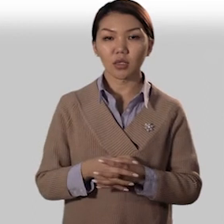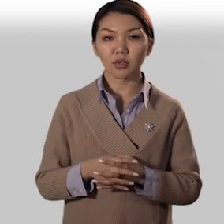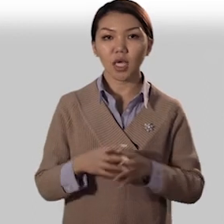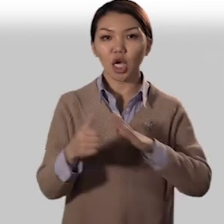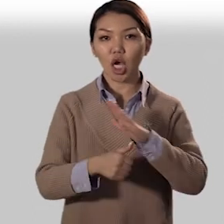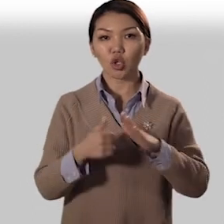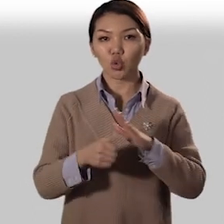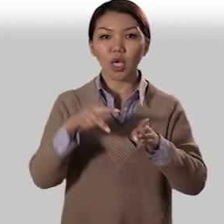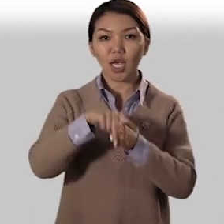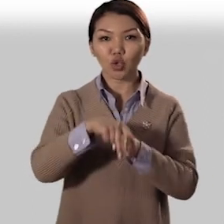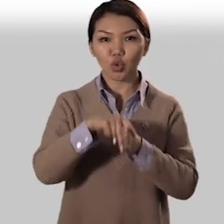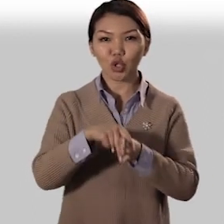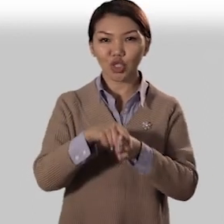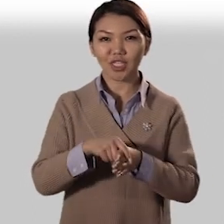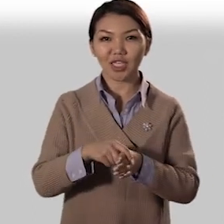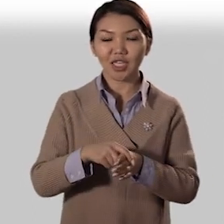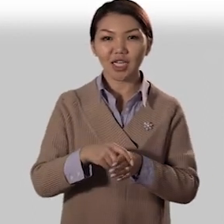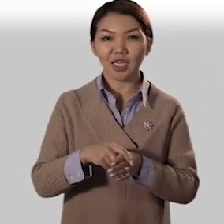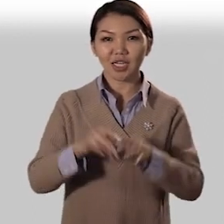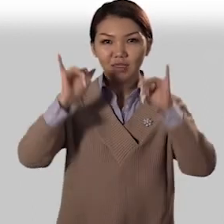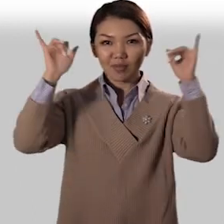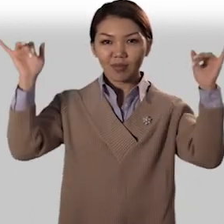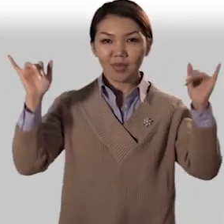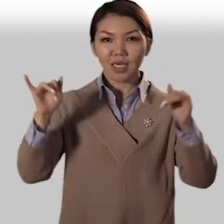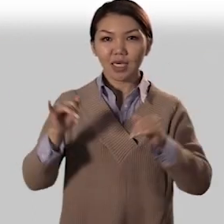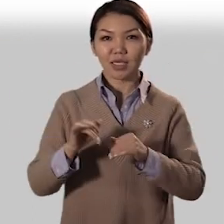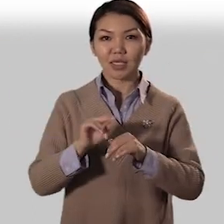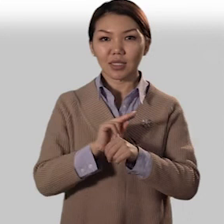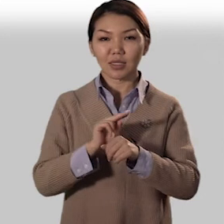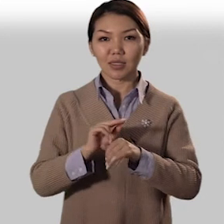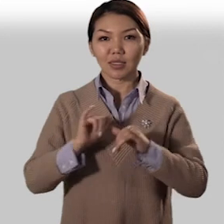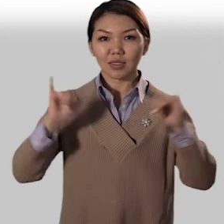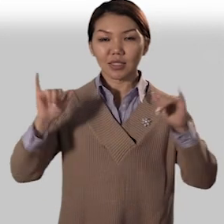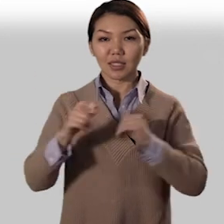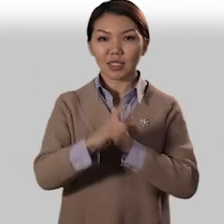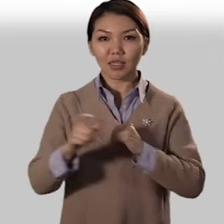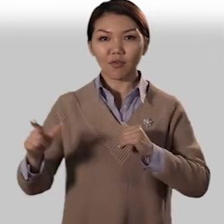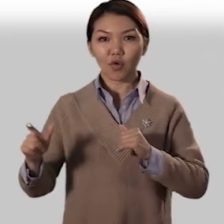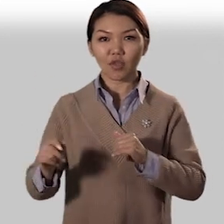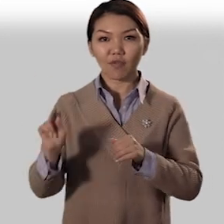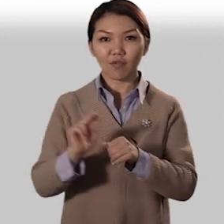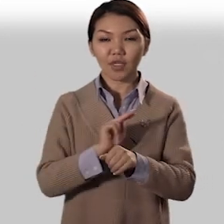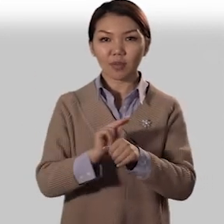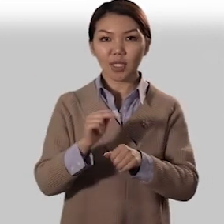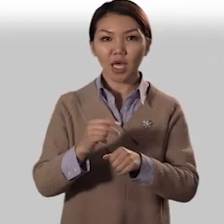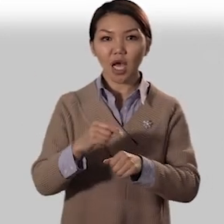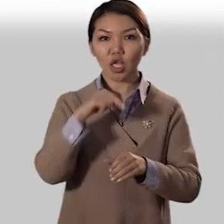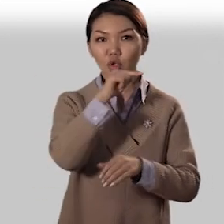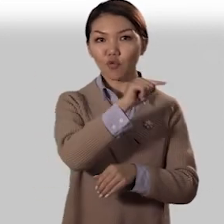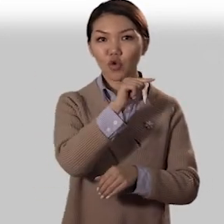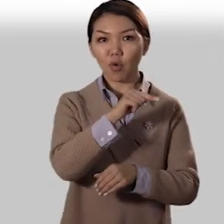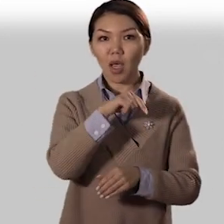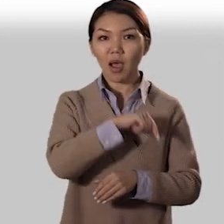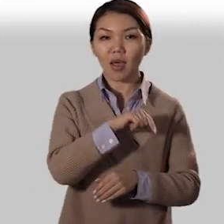мужественной и отважной all i'm back отличался объективным отношением к жизни умением